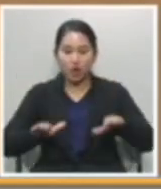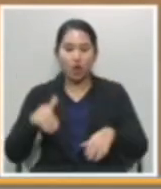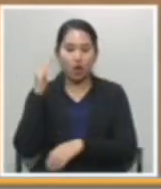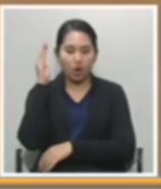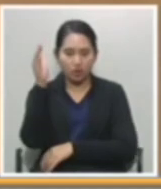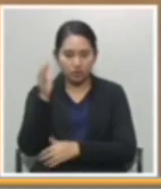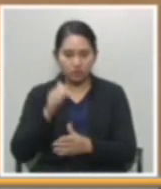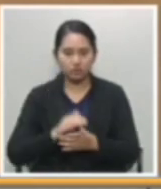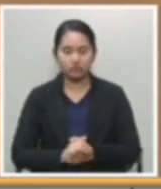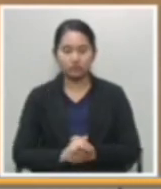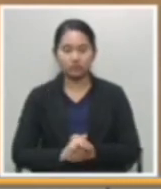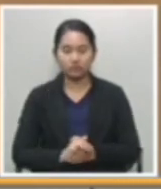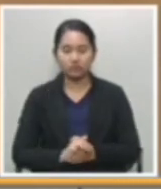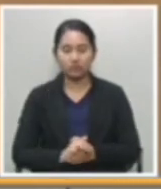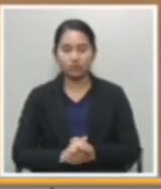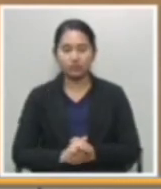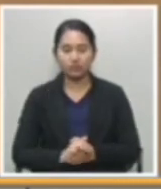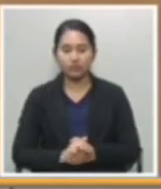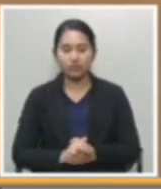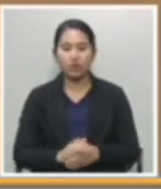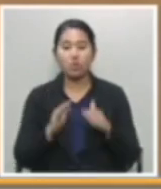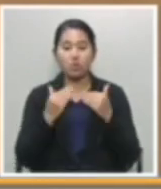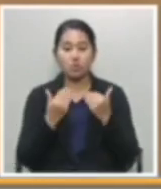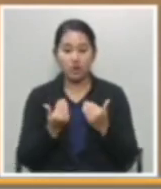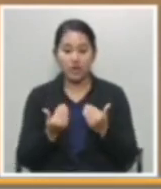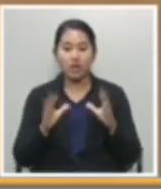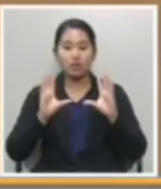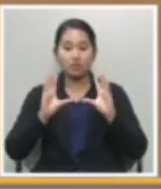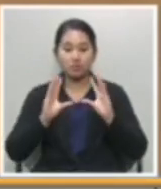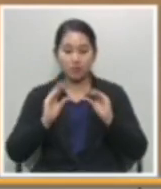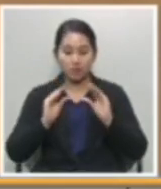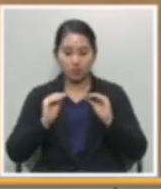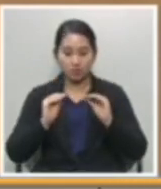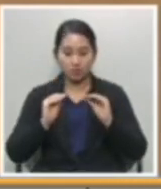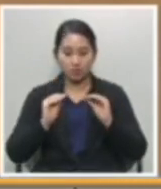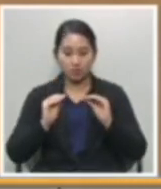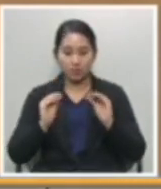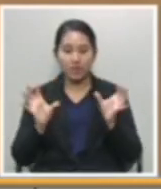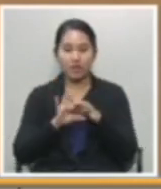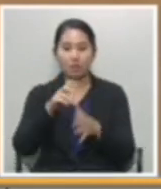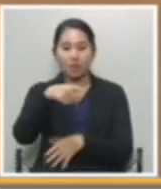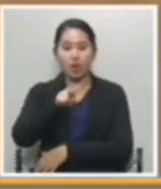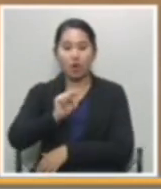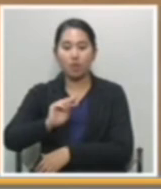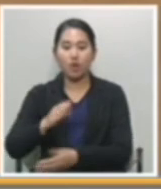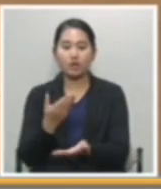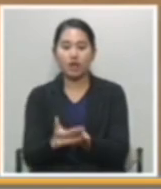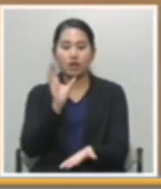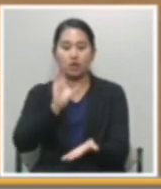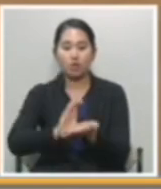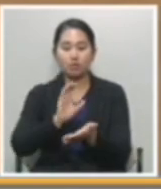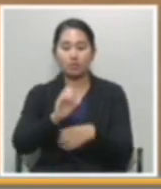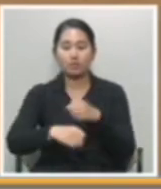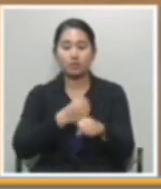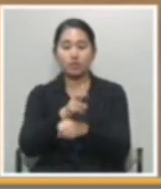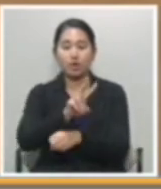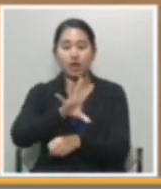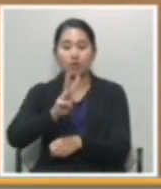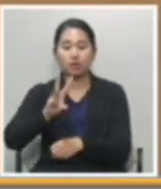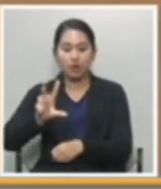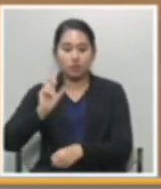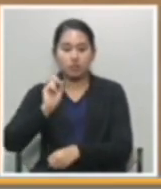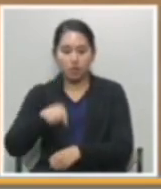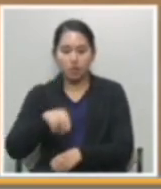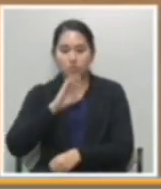ครับเวลาวันนี้เราประชุมเรื่องพ.ร.บ.งบประมาณแผ่นดินก็ฉะนั้นเราต้องมาพูดถึ